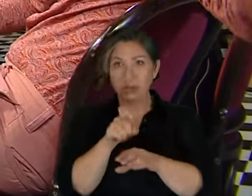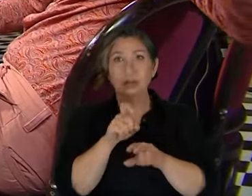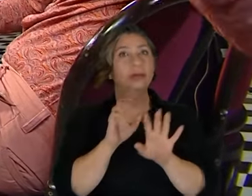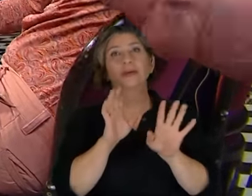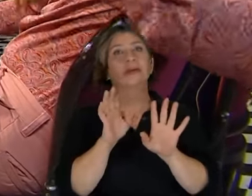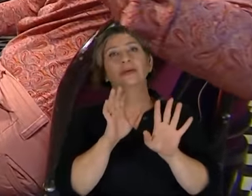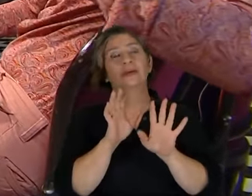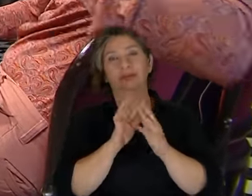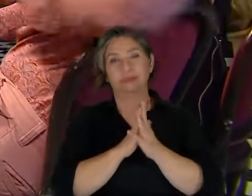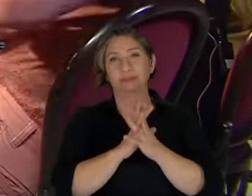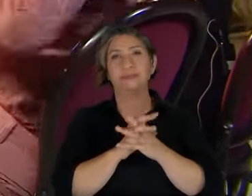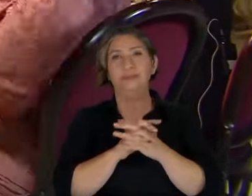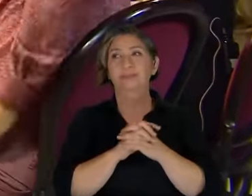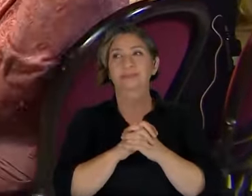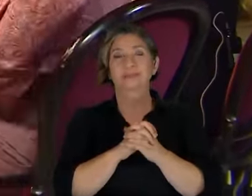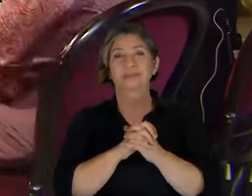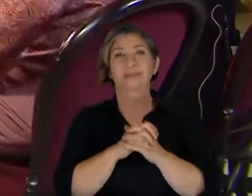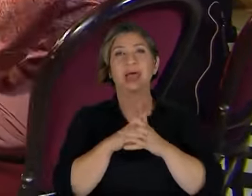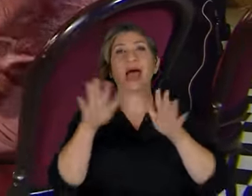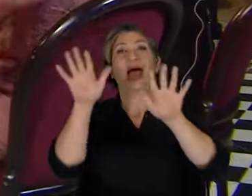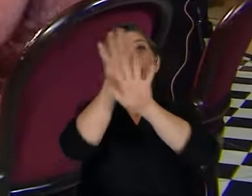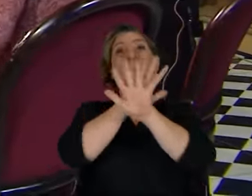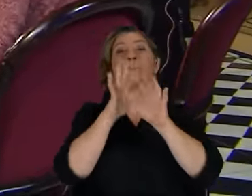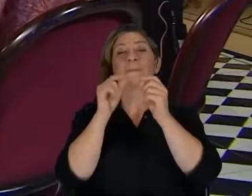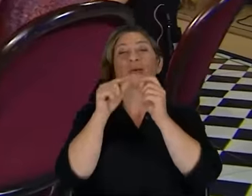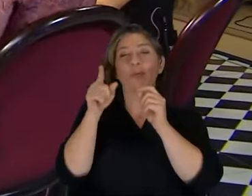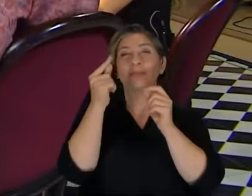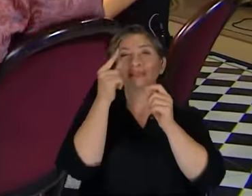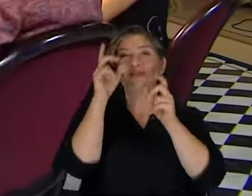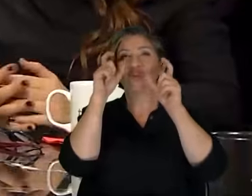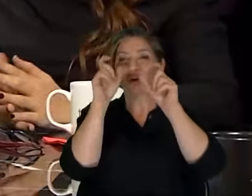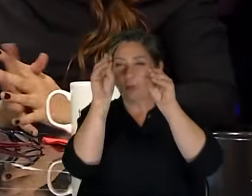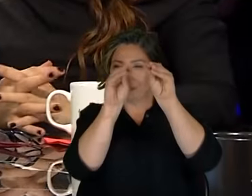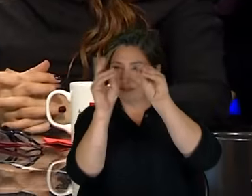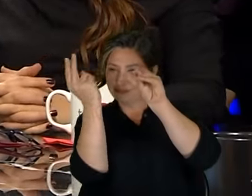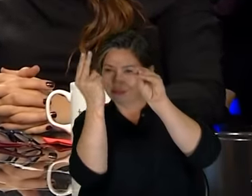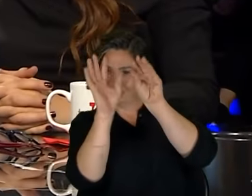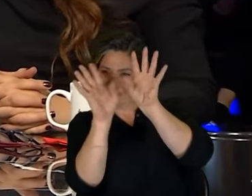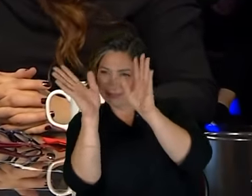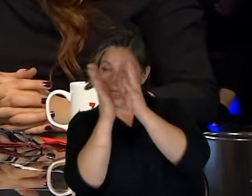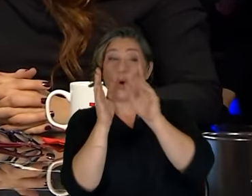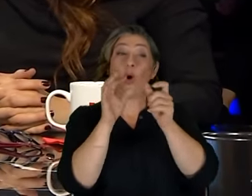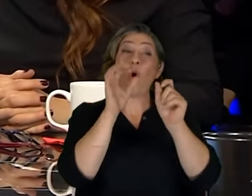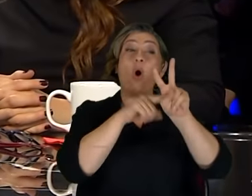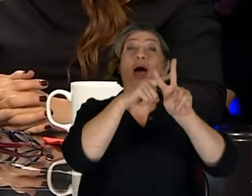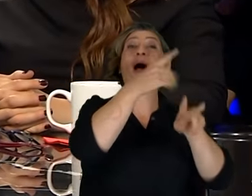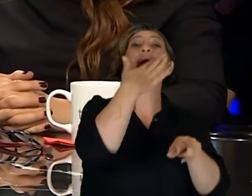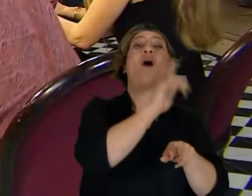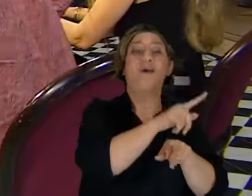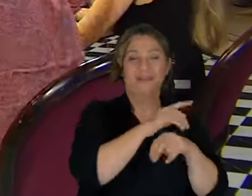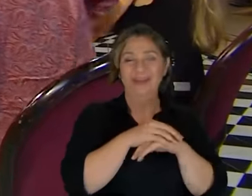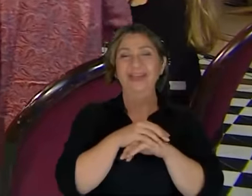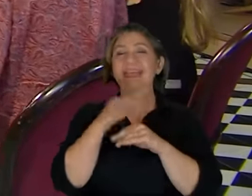değil. Tabii. Tamam. Arka plan gerçek. Begüm'de biraz Photoshop var. Oya Hanım'da hiç Photoshop yok. Peki.